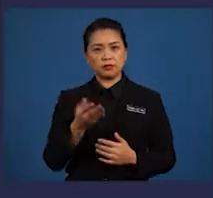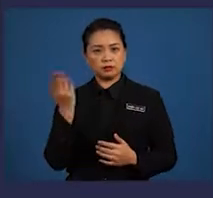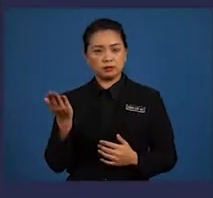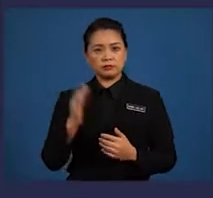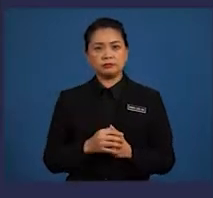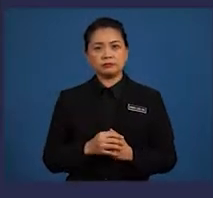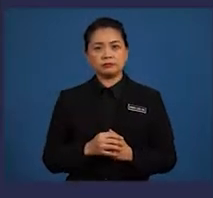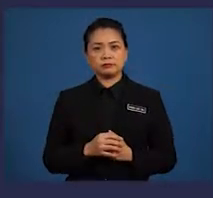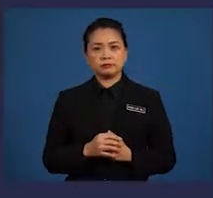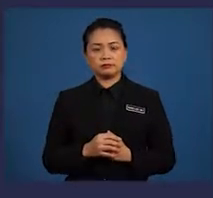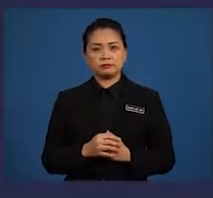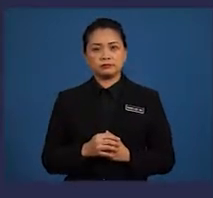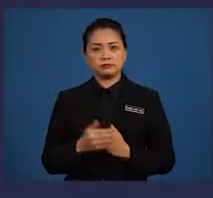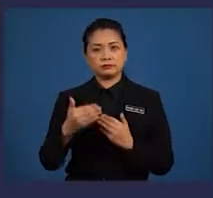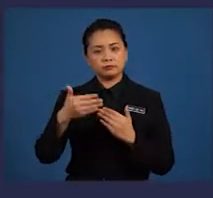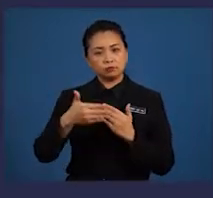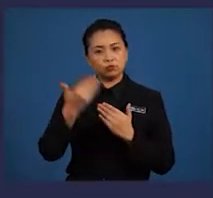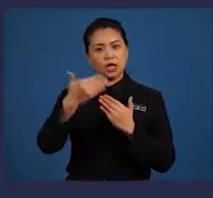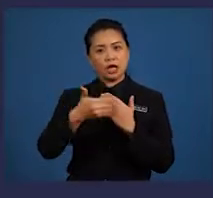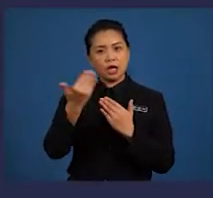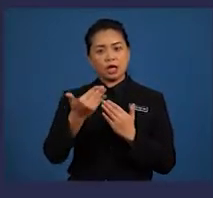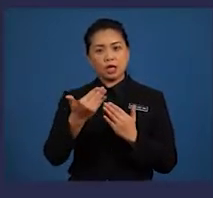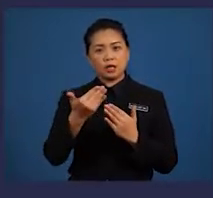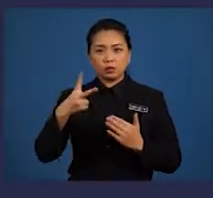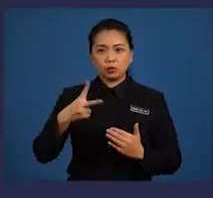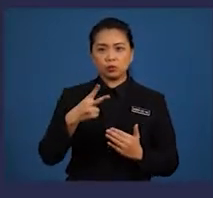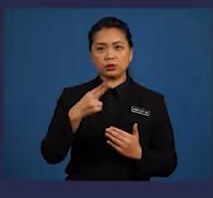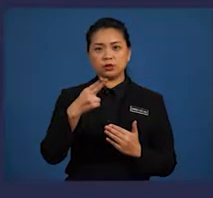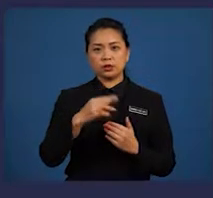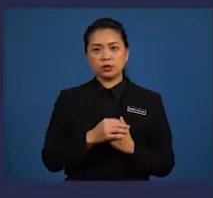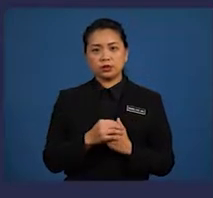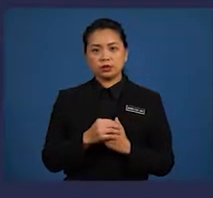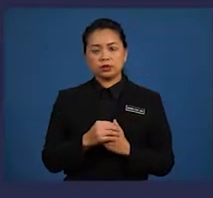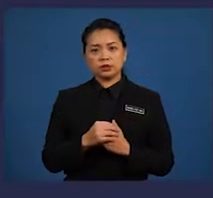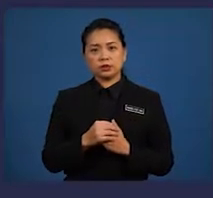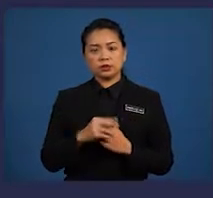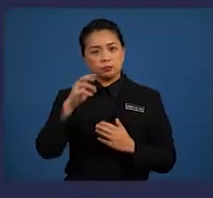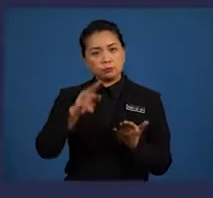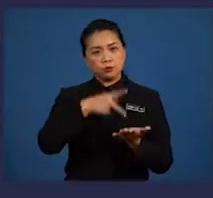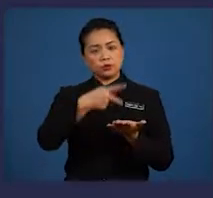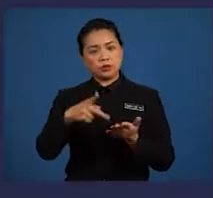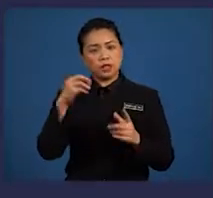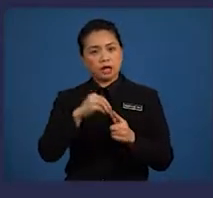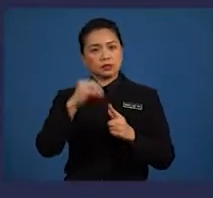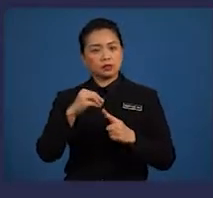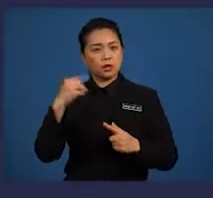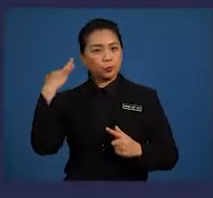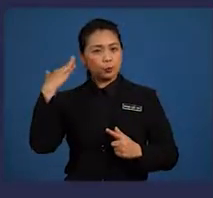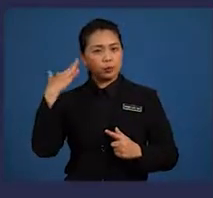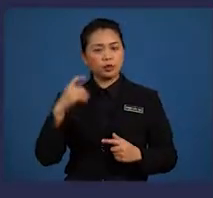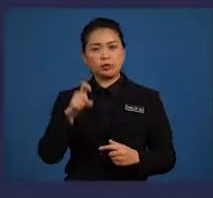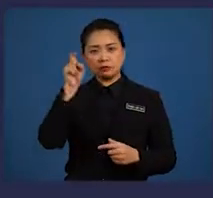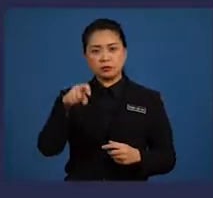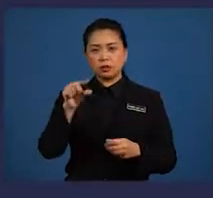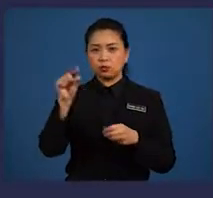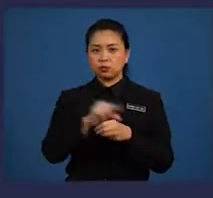pemilihan jenis audio tua seharusnya mudah diselenggarakan Multi atau bunyi-bunyian hendaklah digunakan